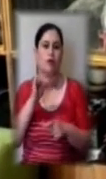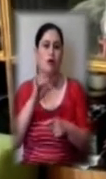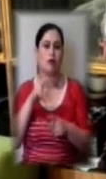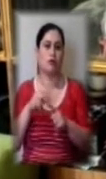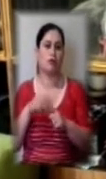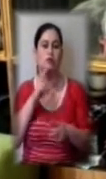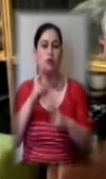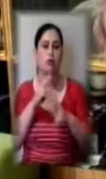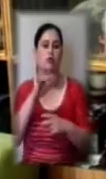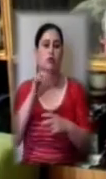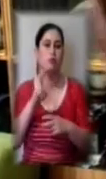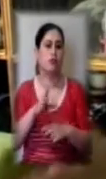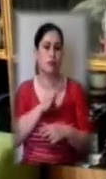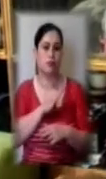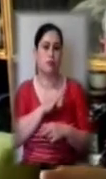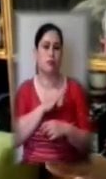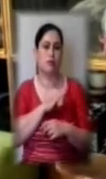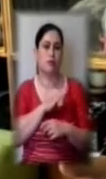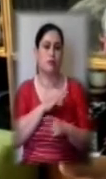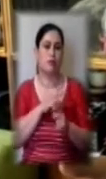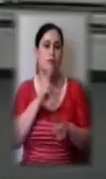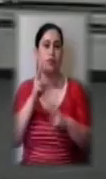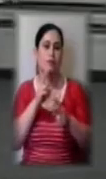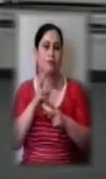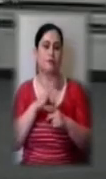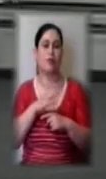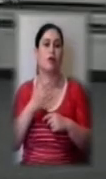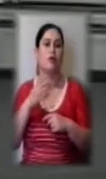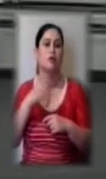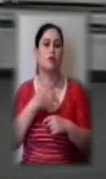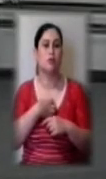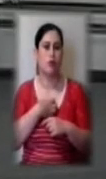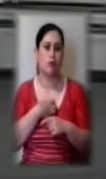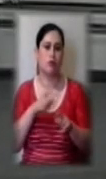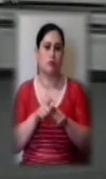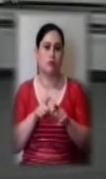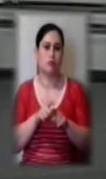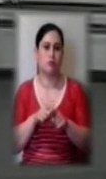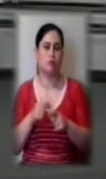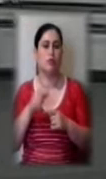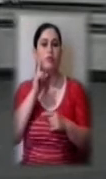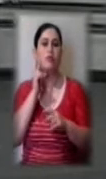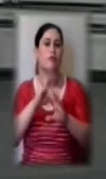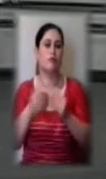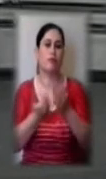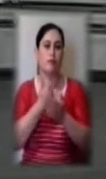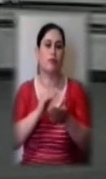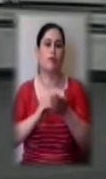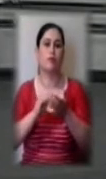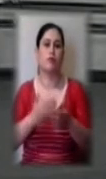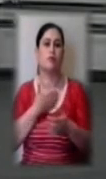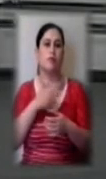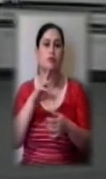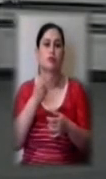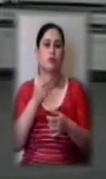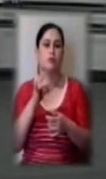ЖЕК. Оберталися з госполком. А поки що це всі новини. Підписуйтесь на наші сторінки у соціальних